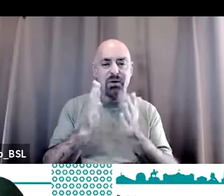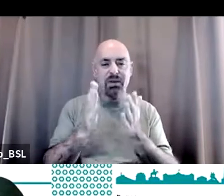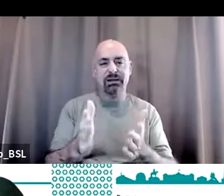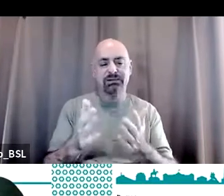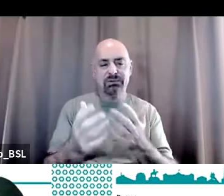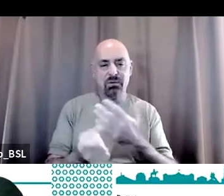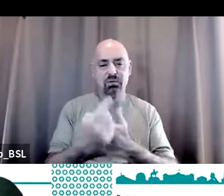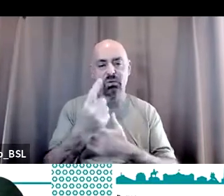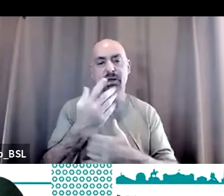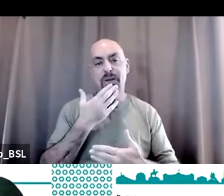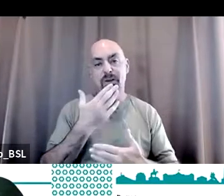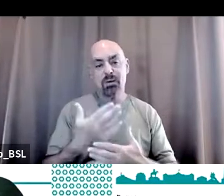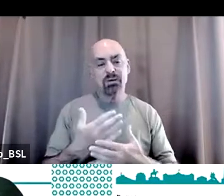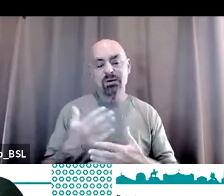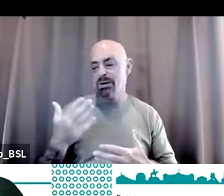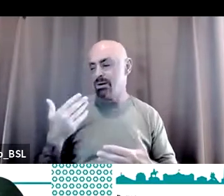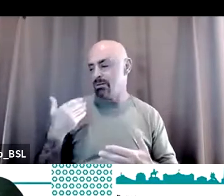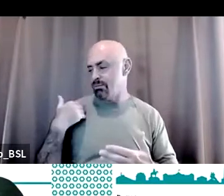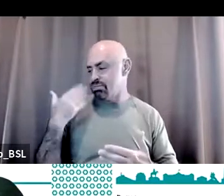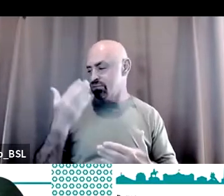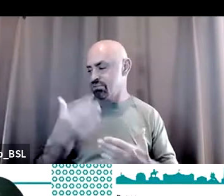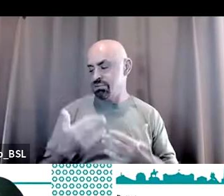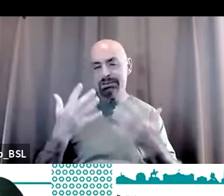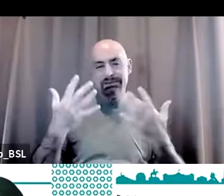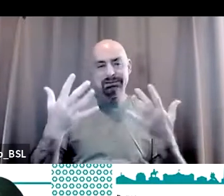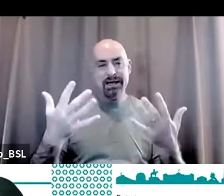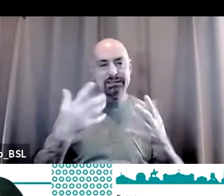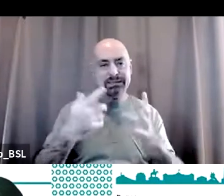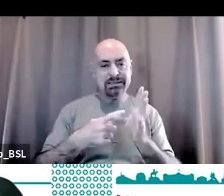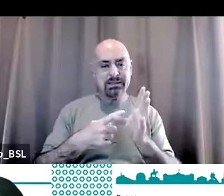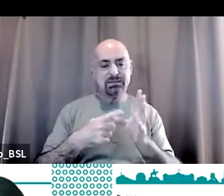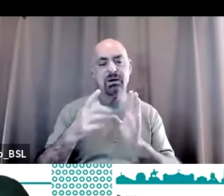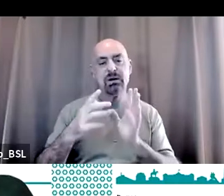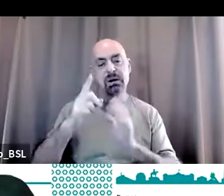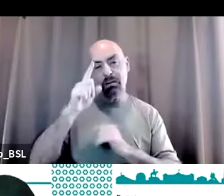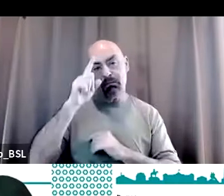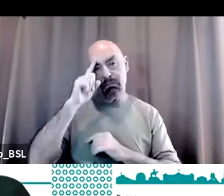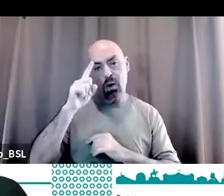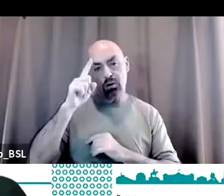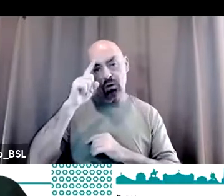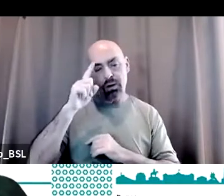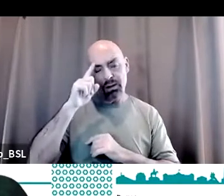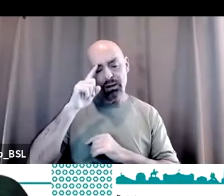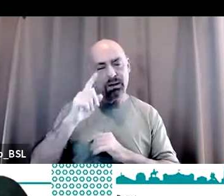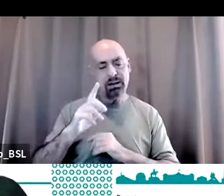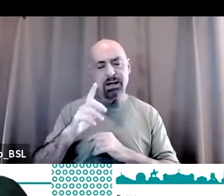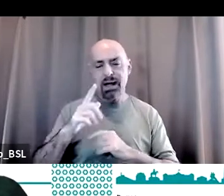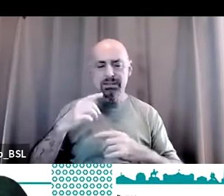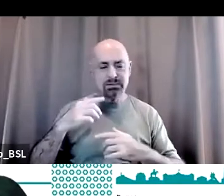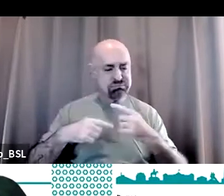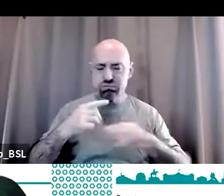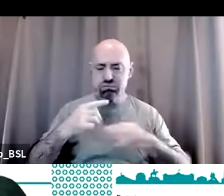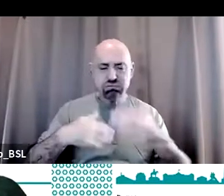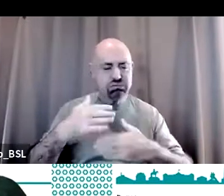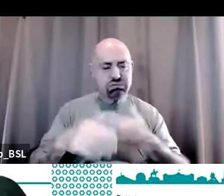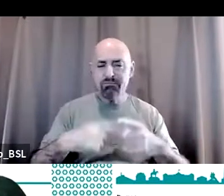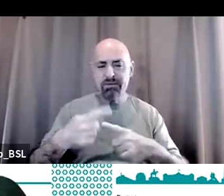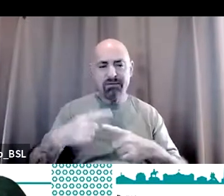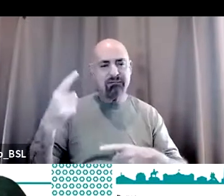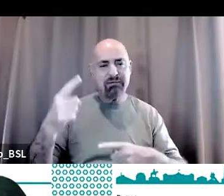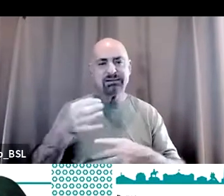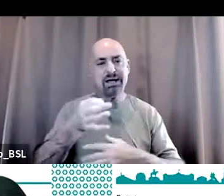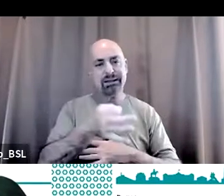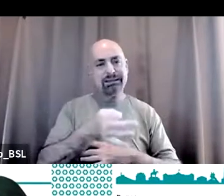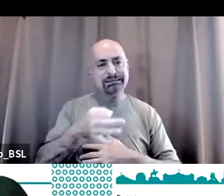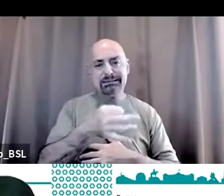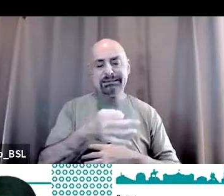хөгжимшөлтэй хүмүүсийн нийгмийн оролцоо маш олон өөрчлөлт бий болж байгаа. За тэгээд хөгжимшөлтээр ч гэсэн нийгмийн нэг төвшөнд өөрсдийн дуу хоолойг хэрхэн